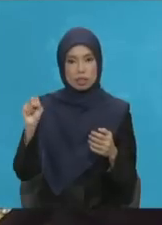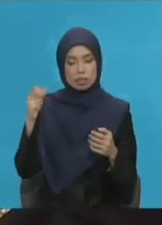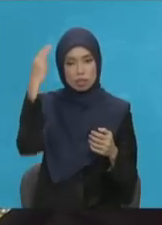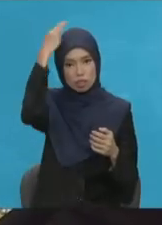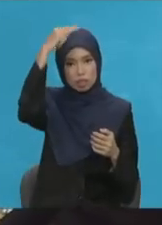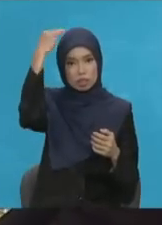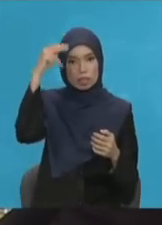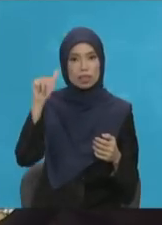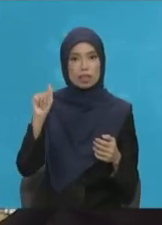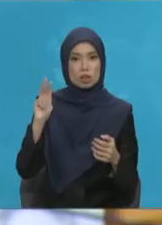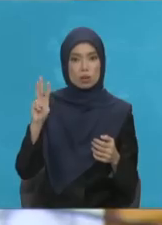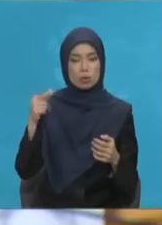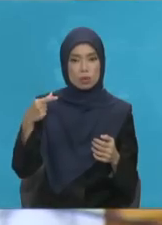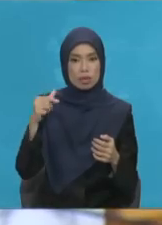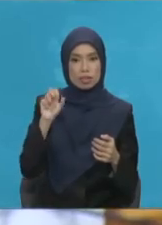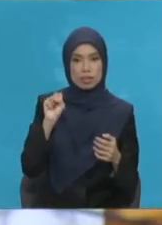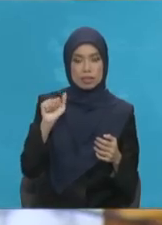Awang Salim